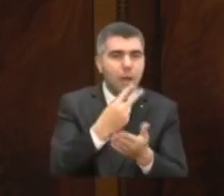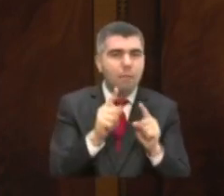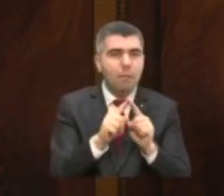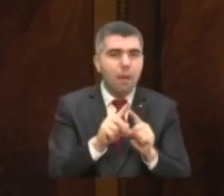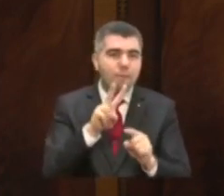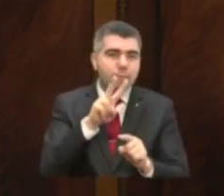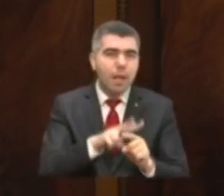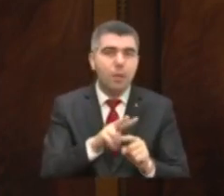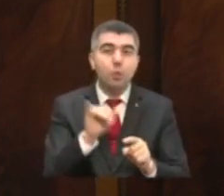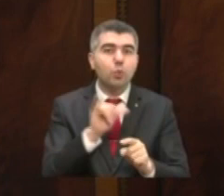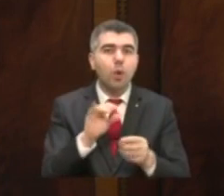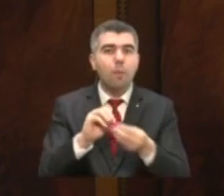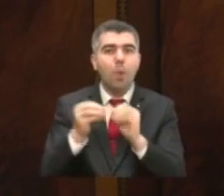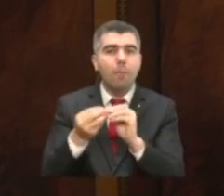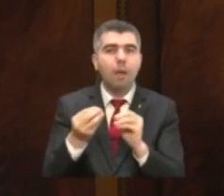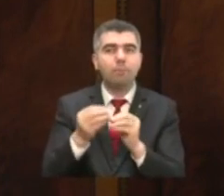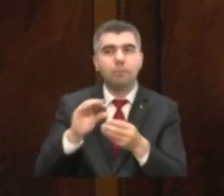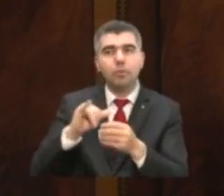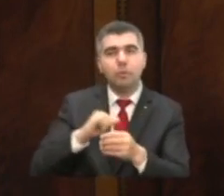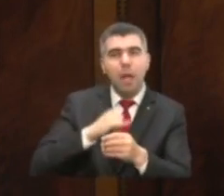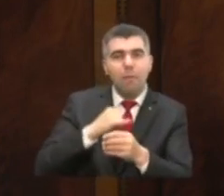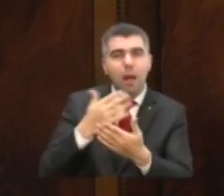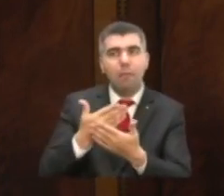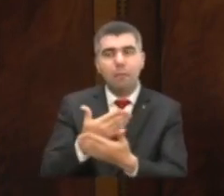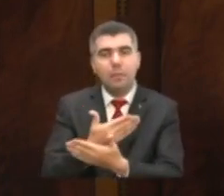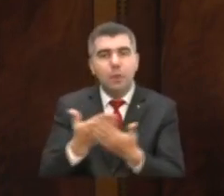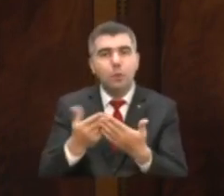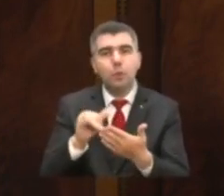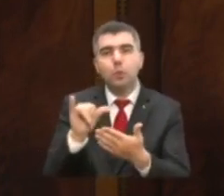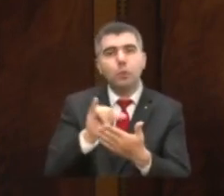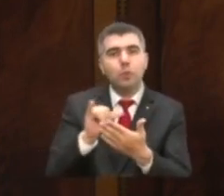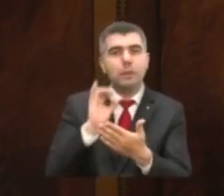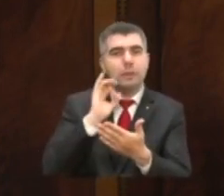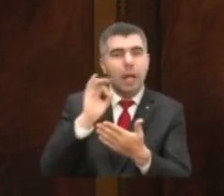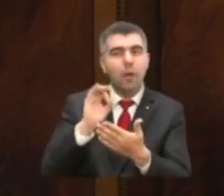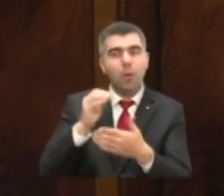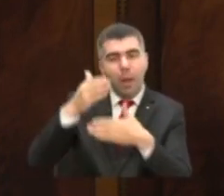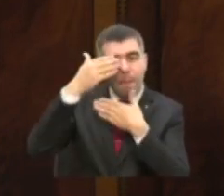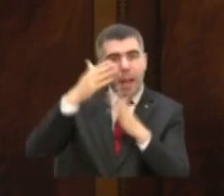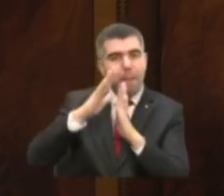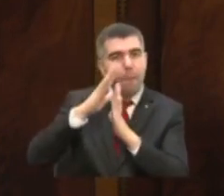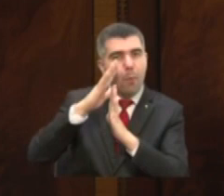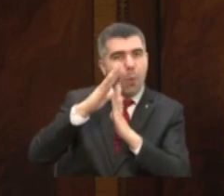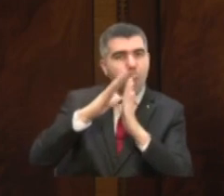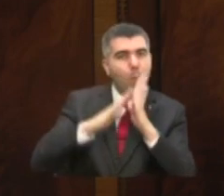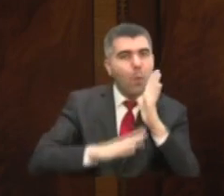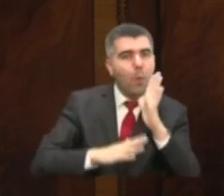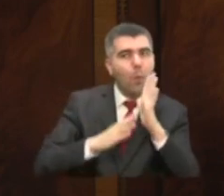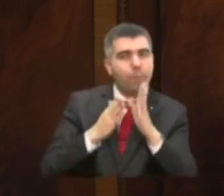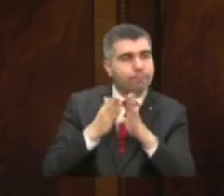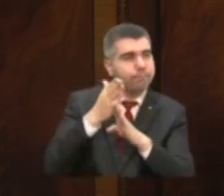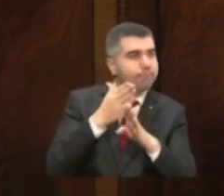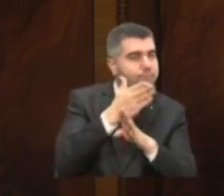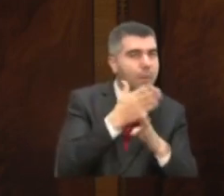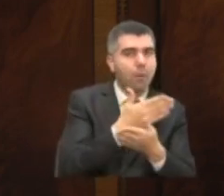هذه الفئة، وأخذا بعين الاعتبار احتياجات وتطلعات الشباب المغاربة بهدف تحقيق